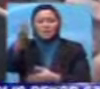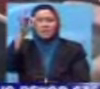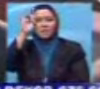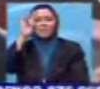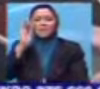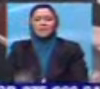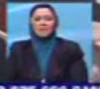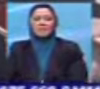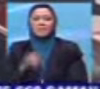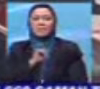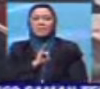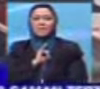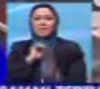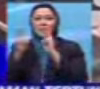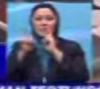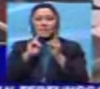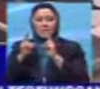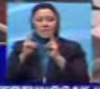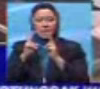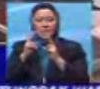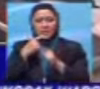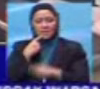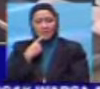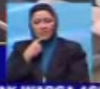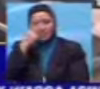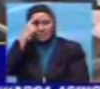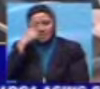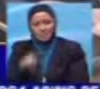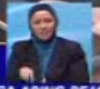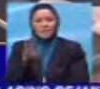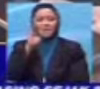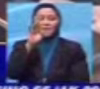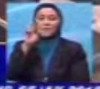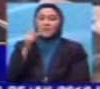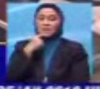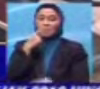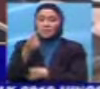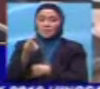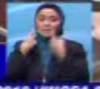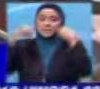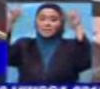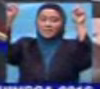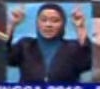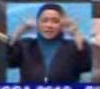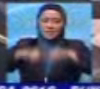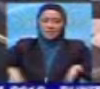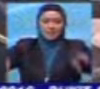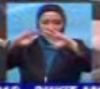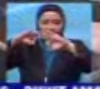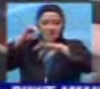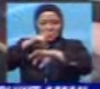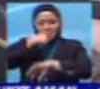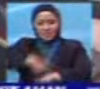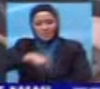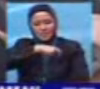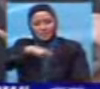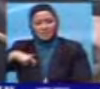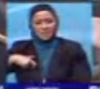Saya mengucapkan kepada Faiz Subri, semoga beliau berjaya di pusingan terakhir di Zurich. So,